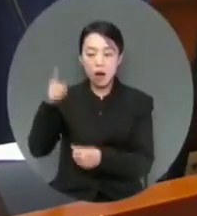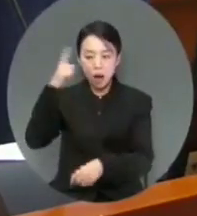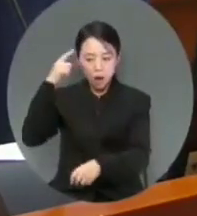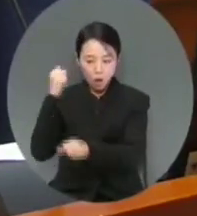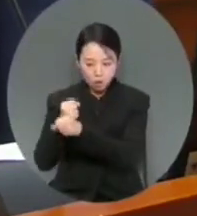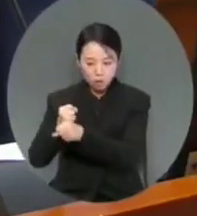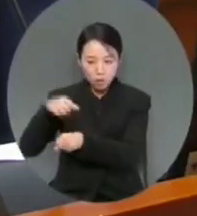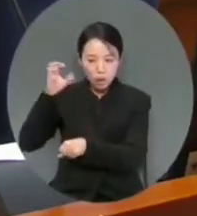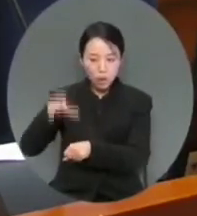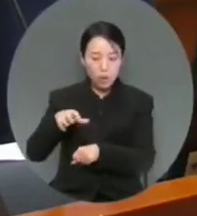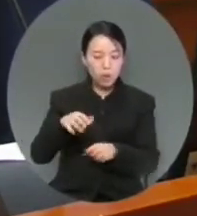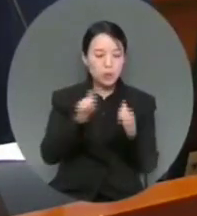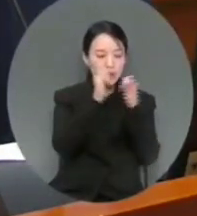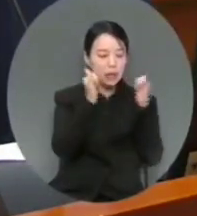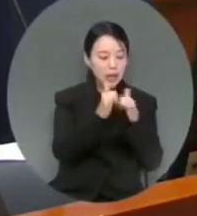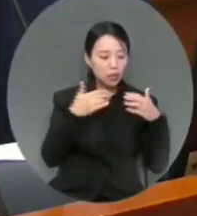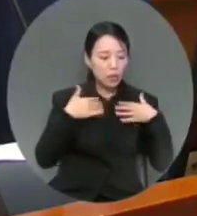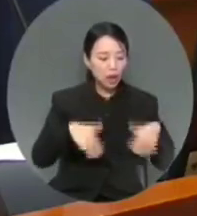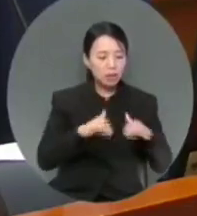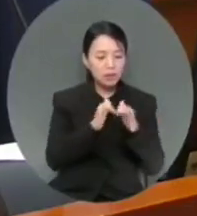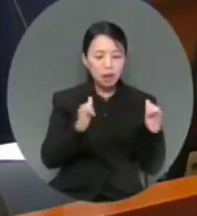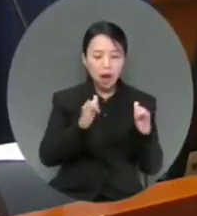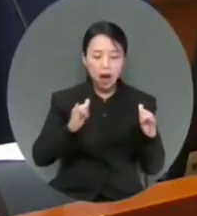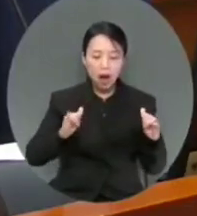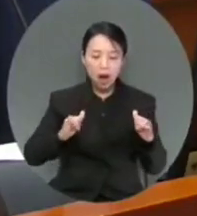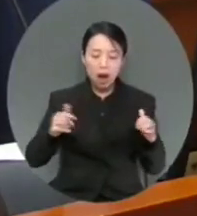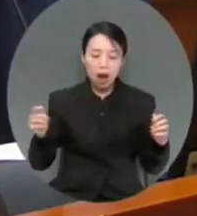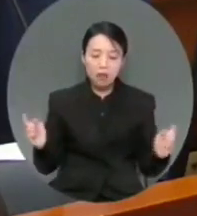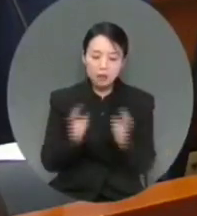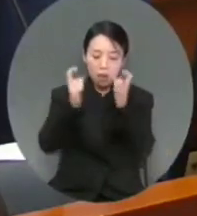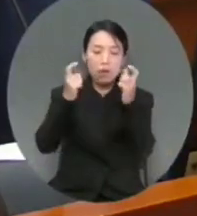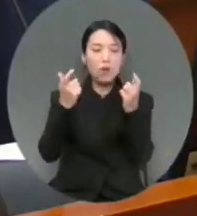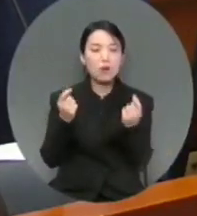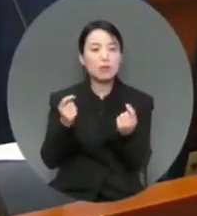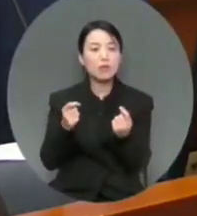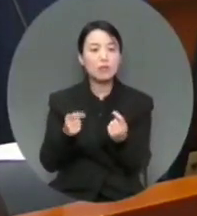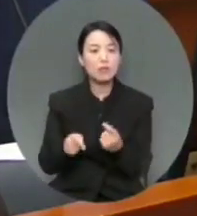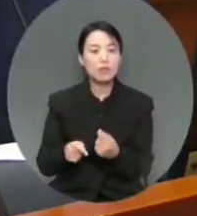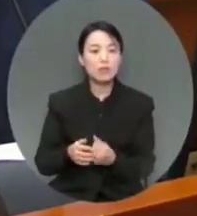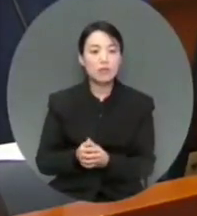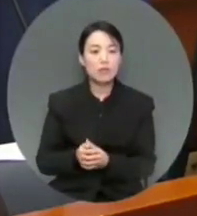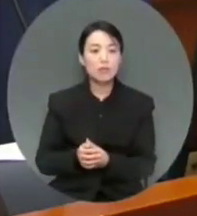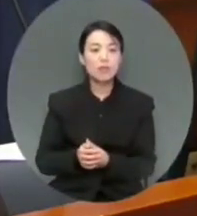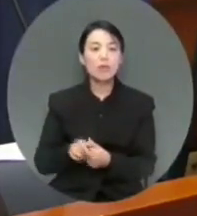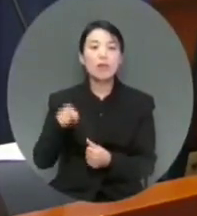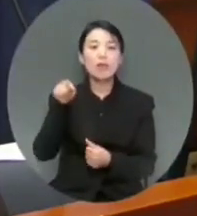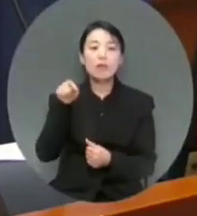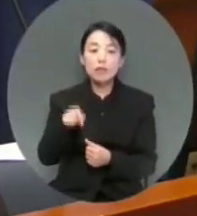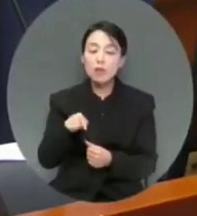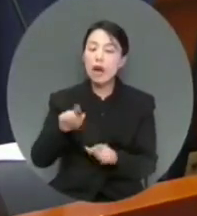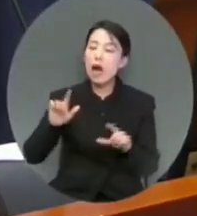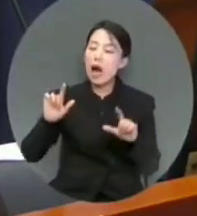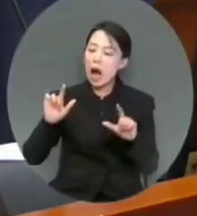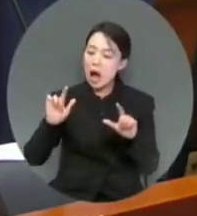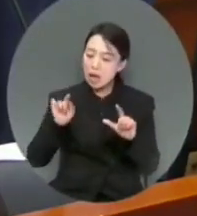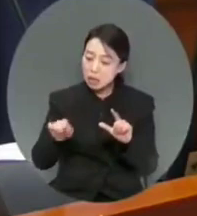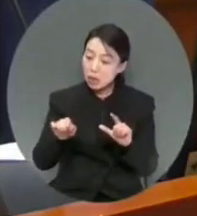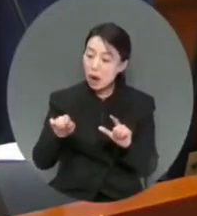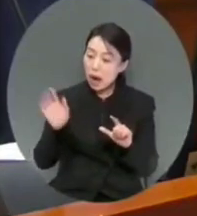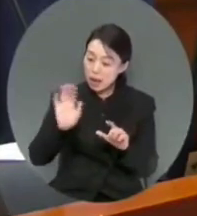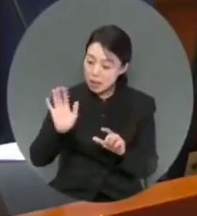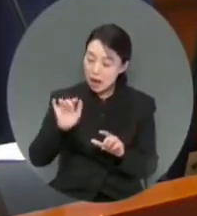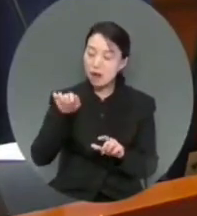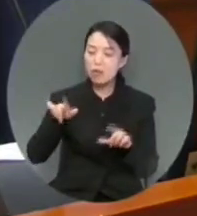싸움을 시키는 거냐. 그런 취지가 아니라는 아니, 그런 말씀을 제가 취지가 드립니다. 아니라고 하면 아닌 것으로 메시지를 분명히 내야 되는